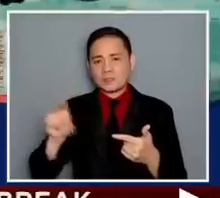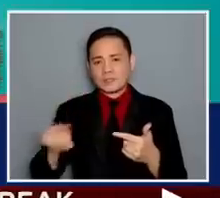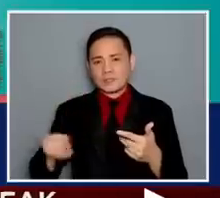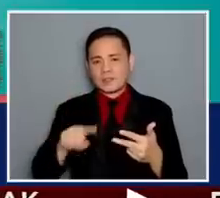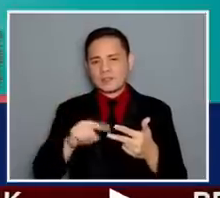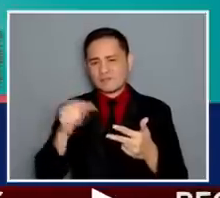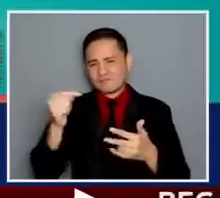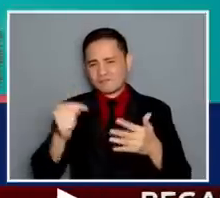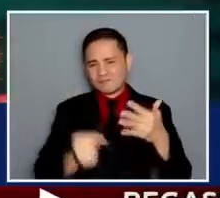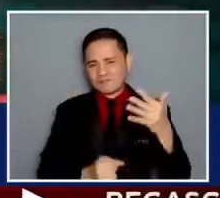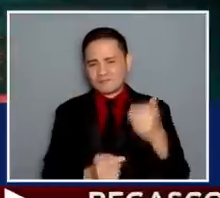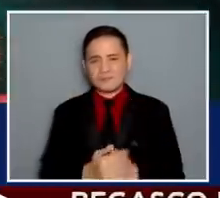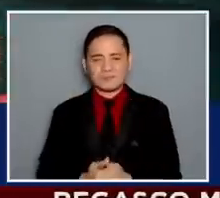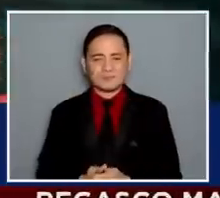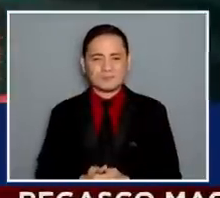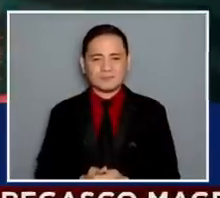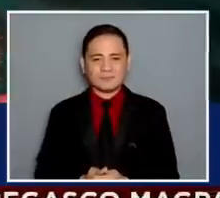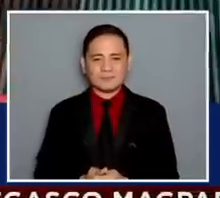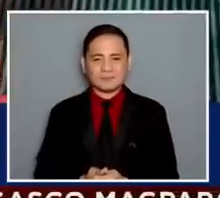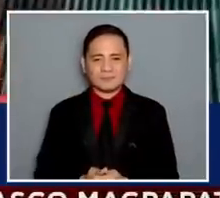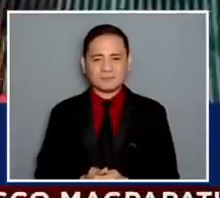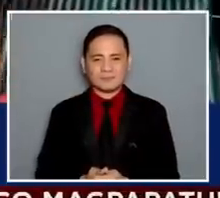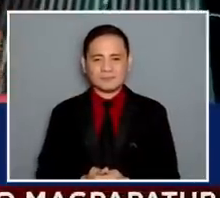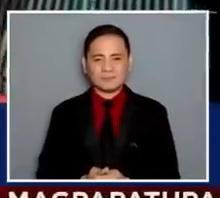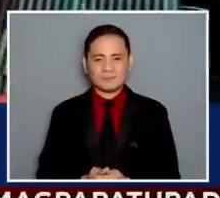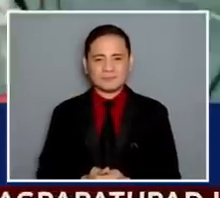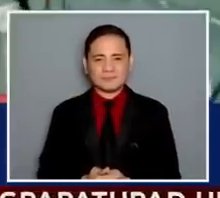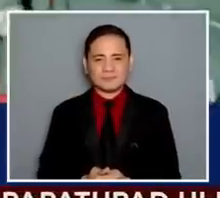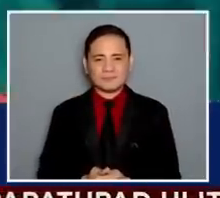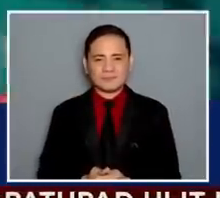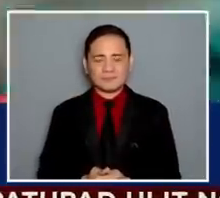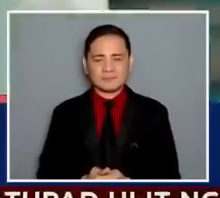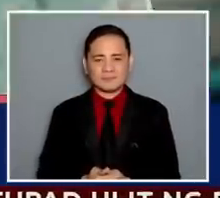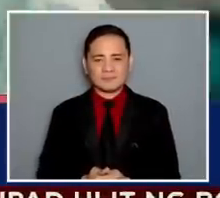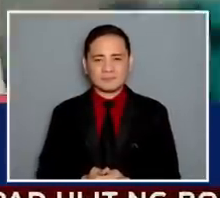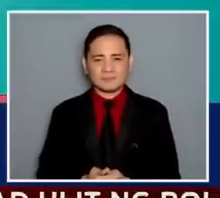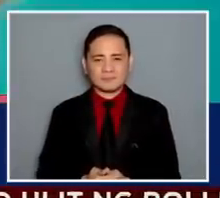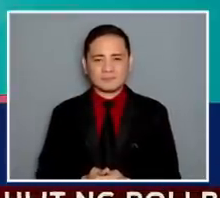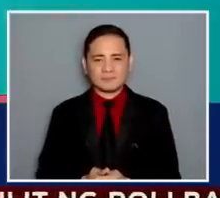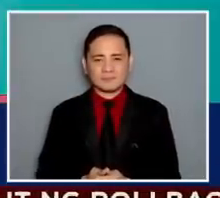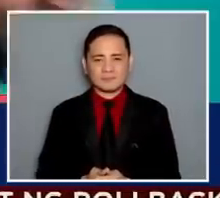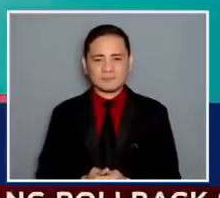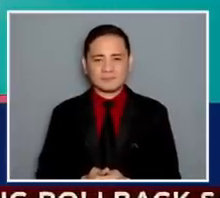Live, Cinemo at TFC pagkatapos ng TV Patrol.